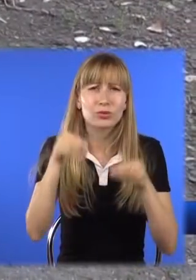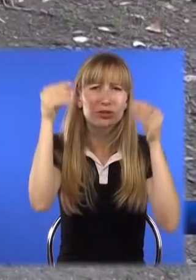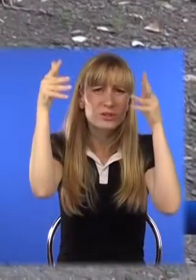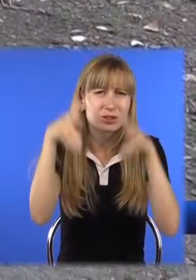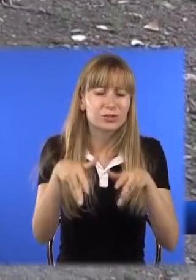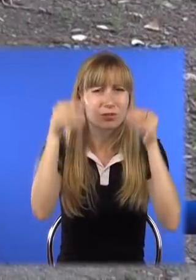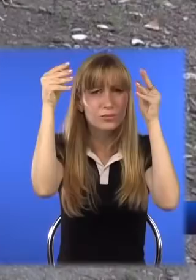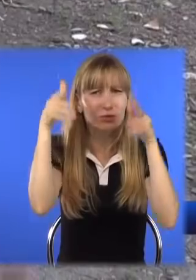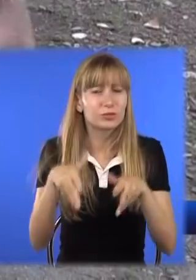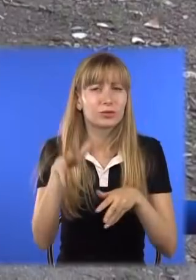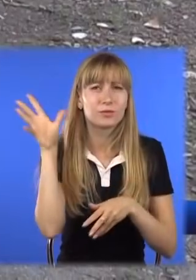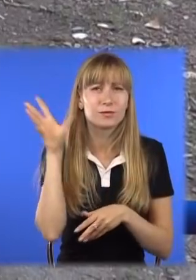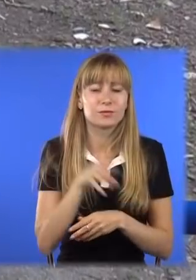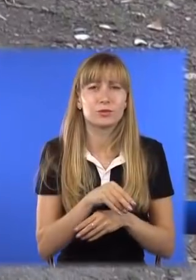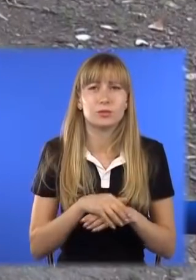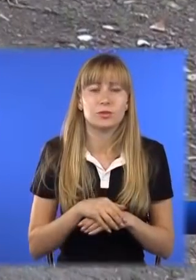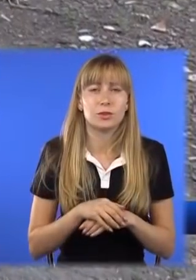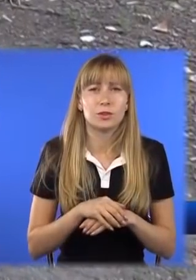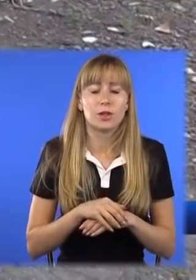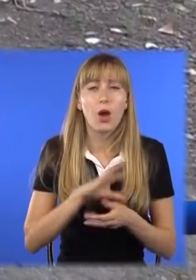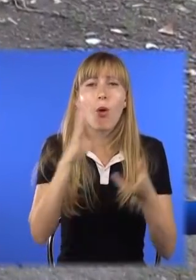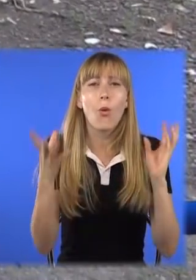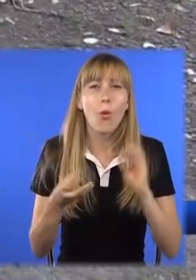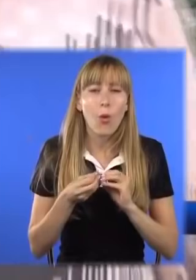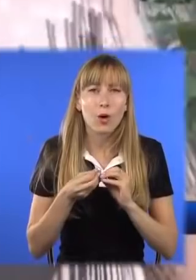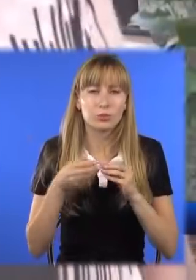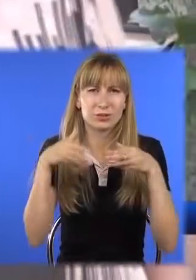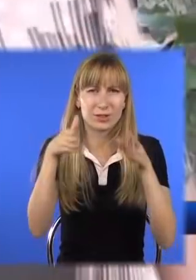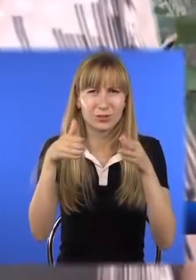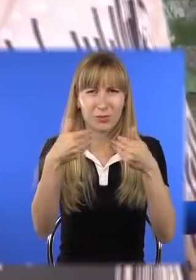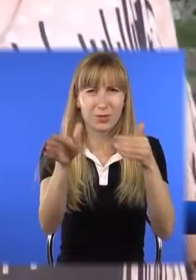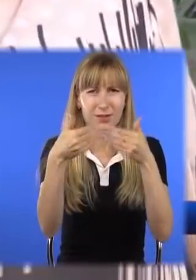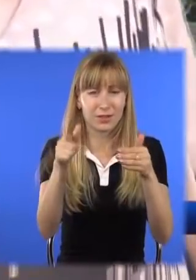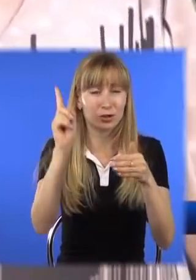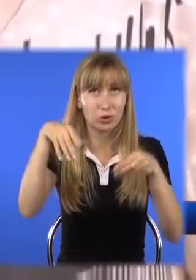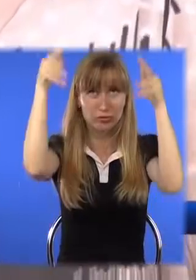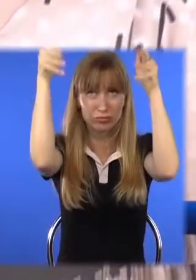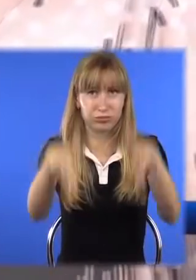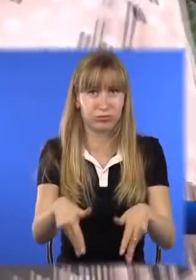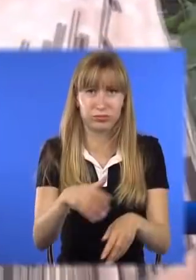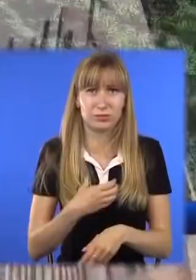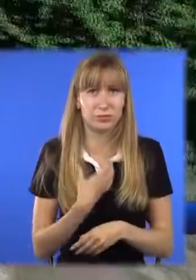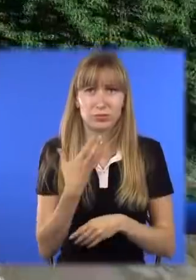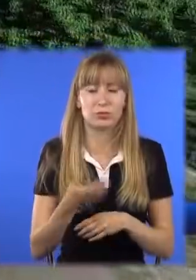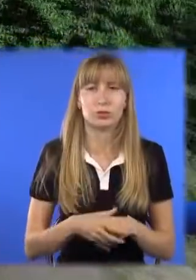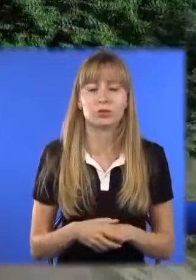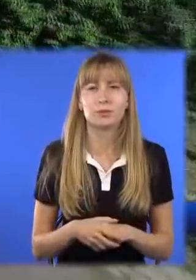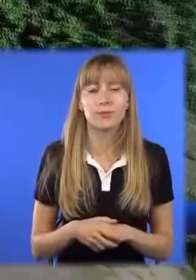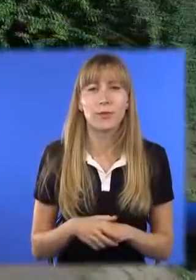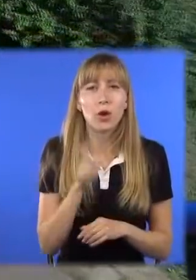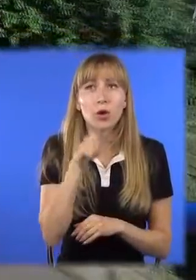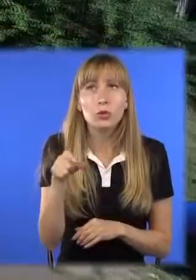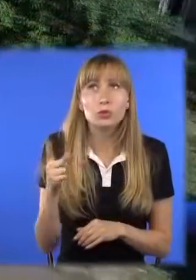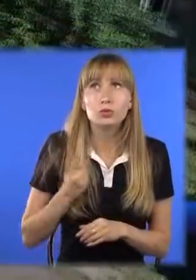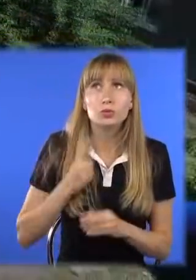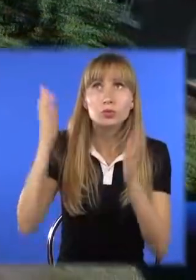затечено. А вже в общому коридорі так тече обще річкою. Люди з острахом чекають сезону дощів. Адже коли лє як